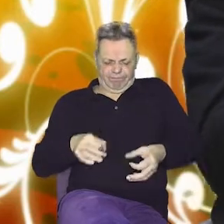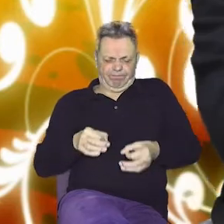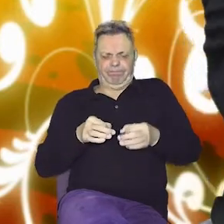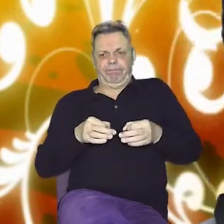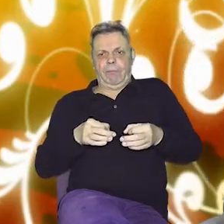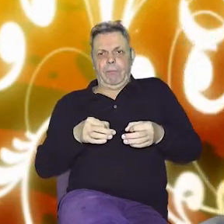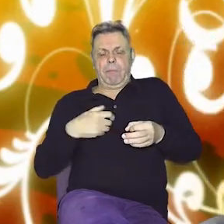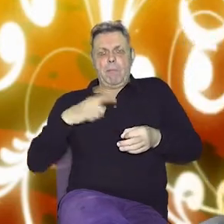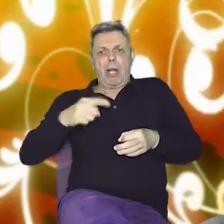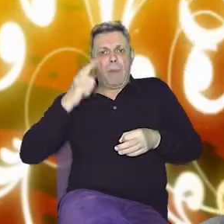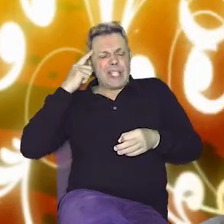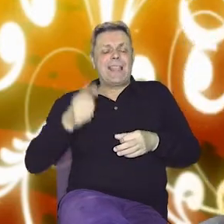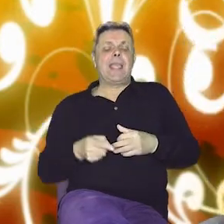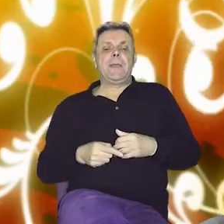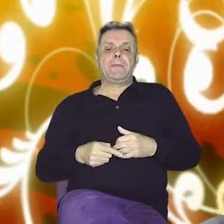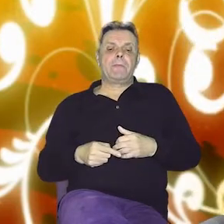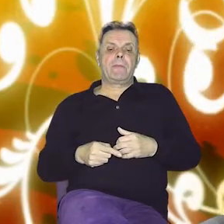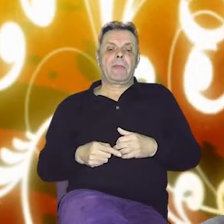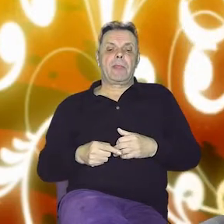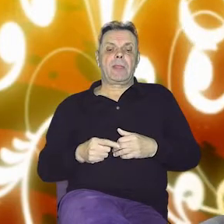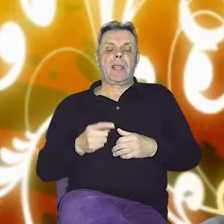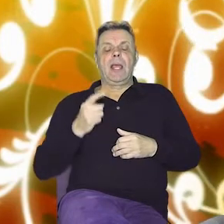može oko